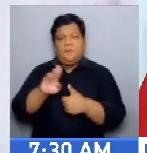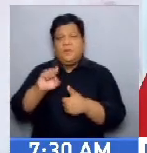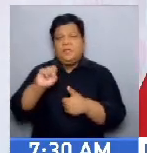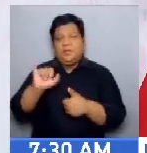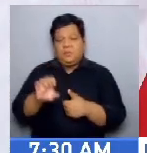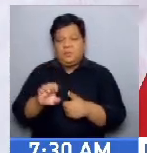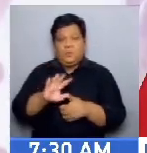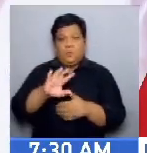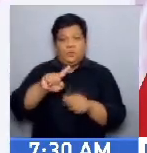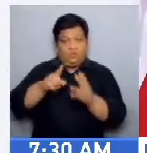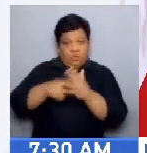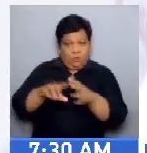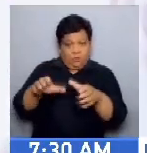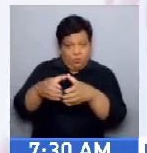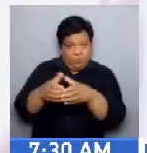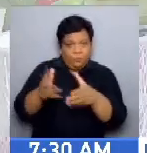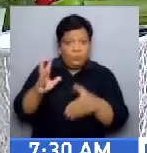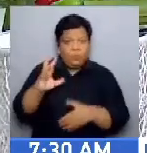grupo.